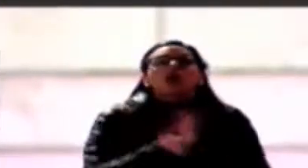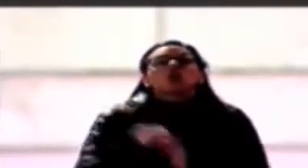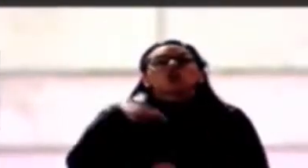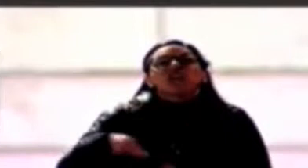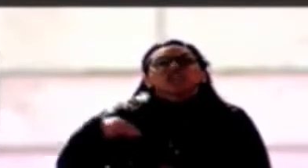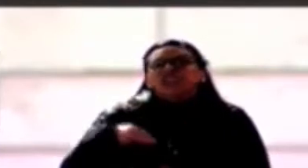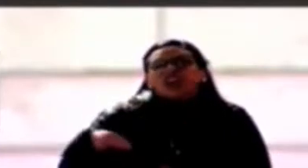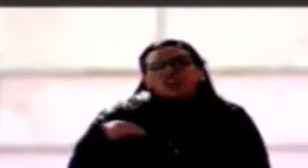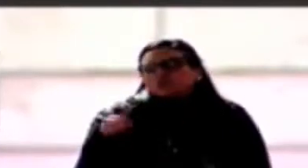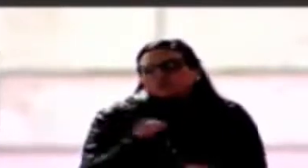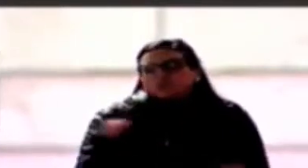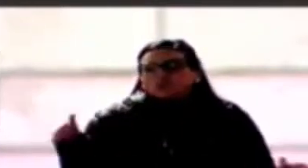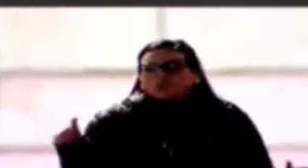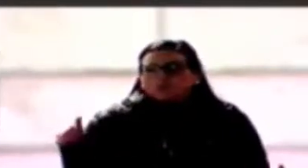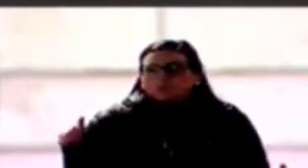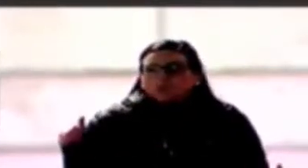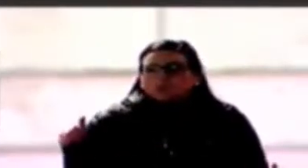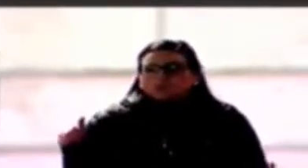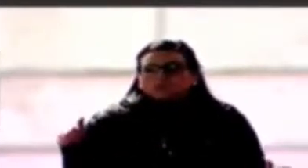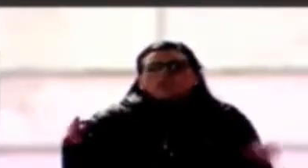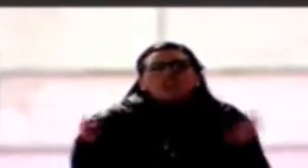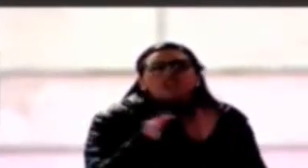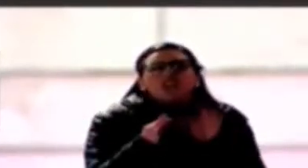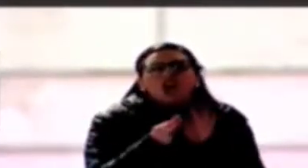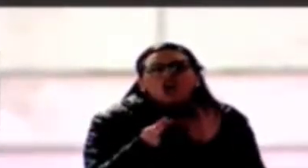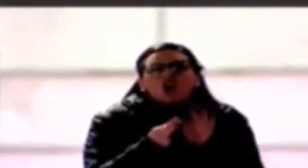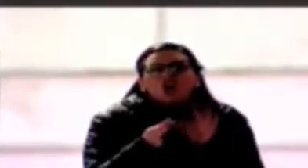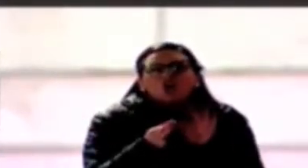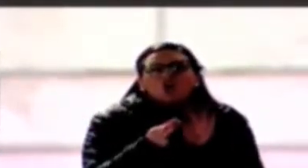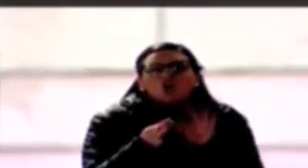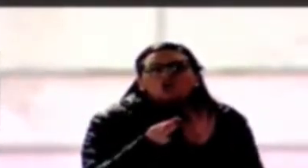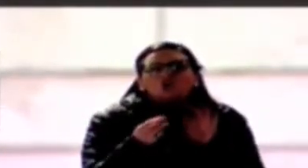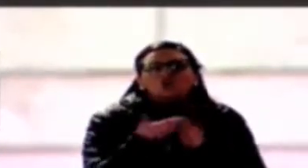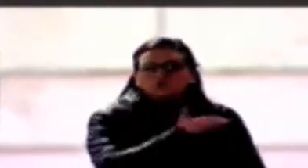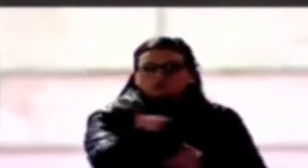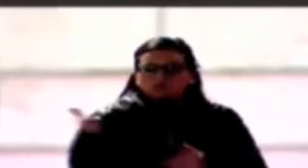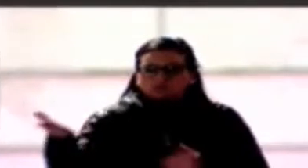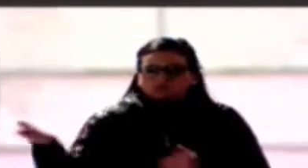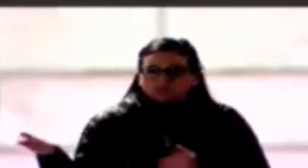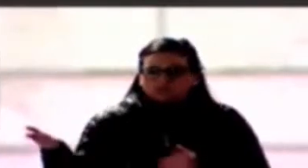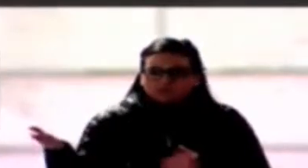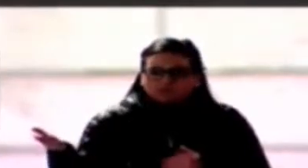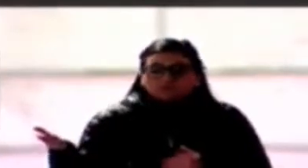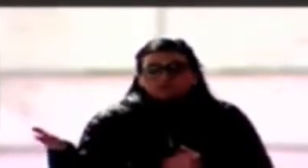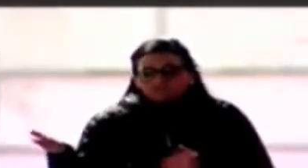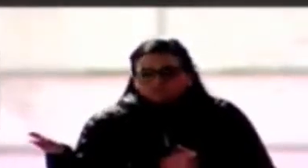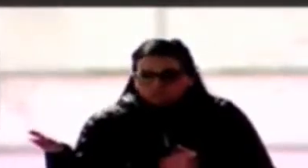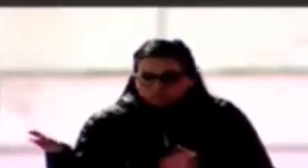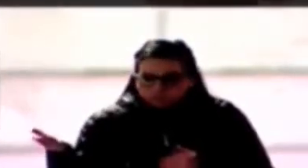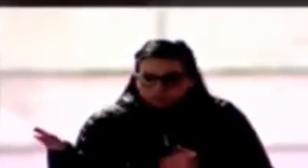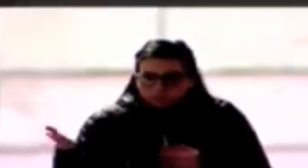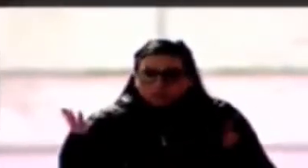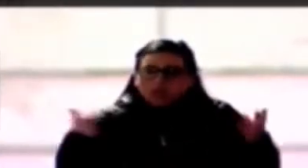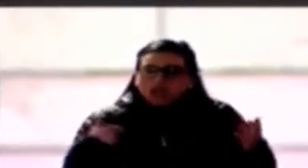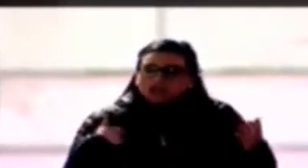non è altro che una trattativa fatta davanti agli occhi di tutti, fatta a cielo aperto, purtroppo gli